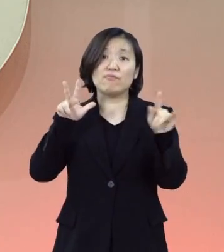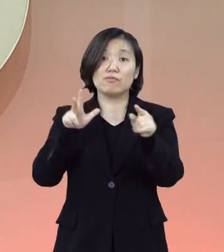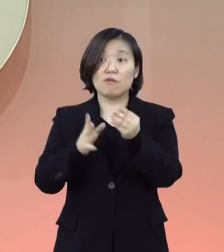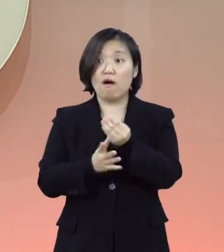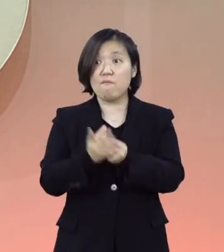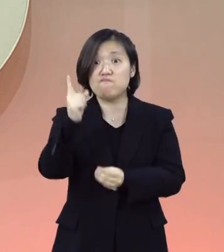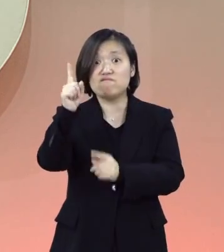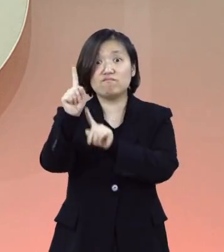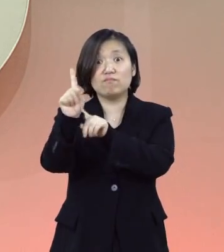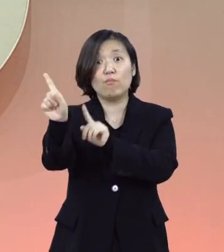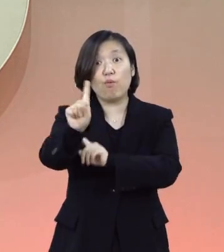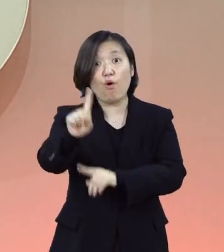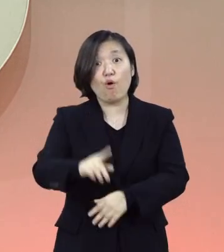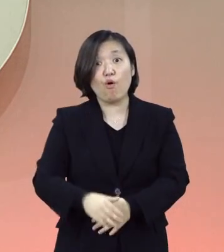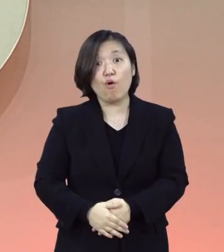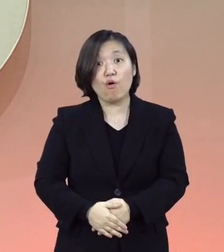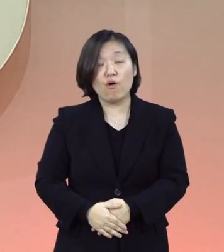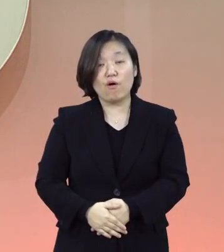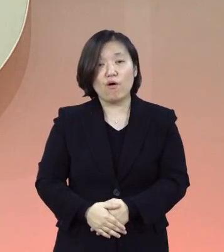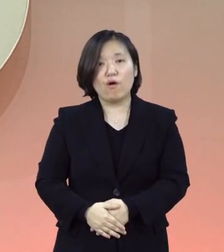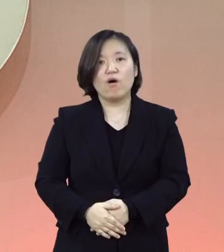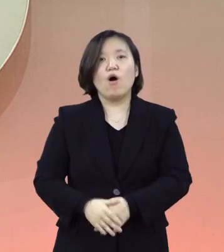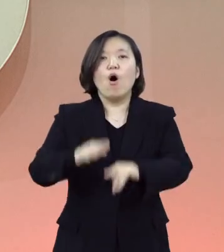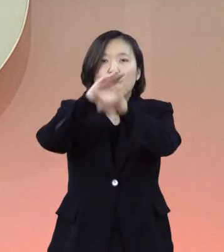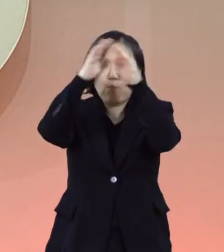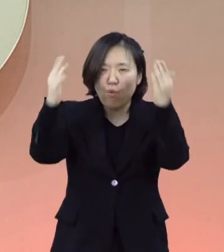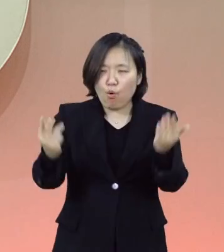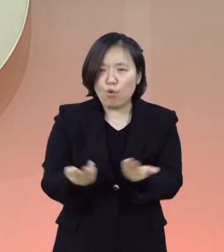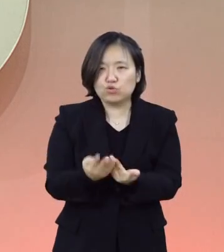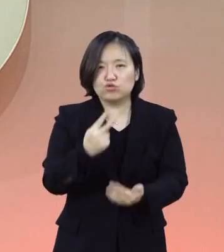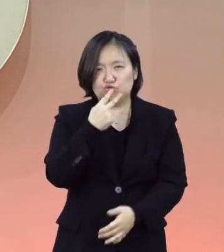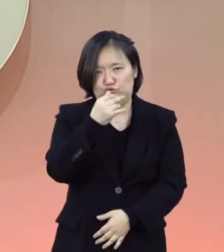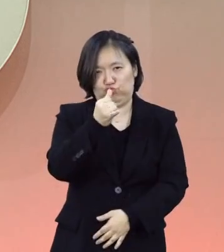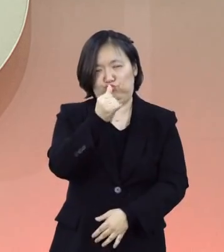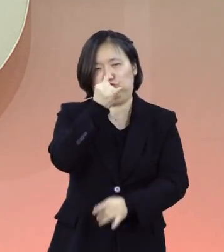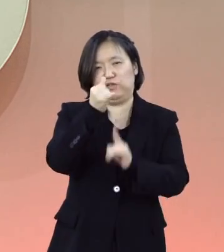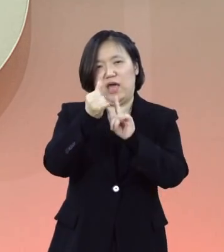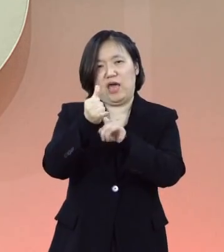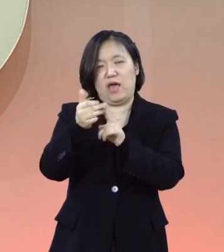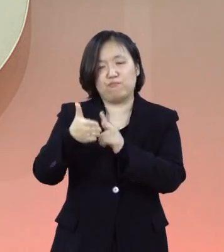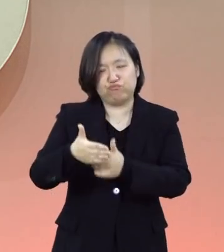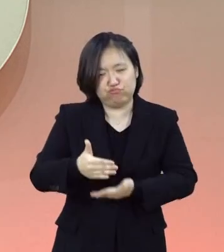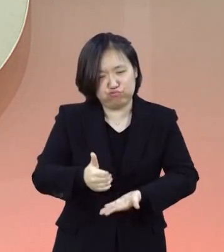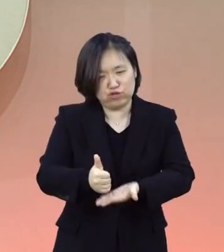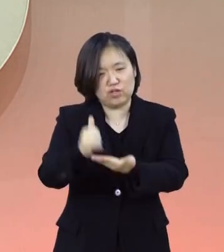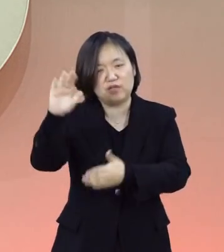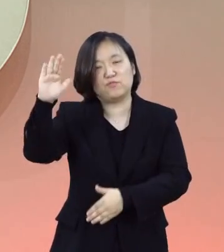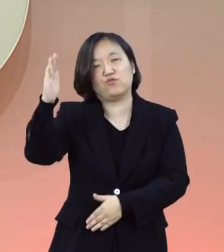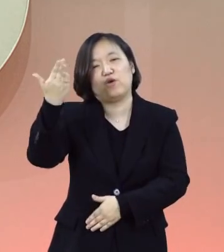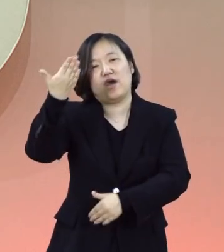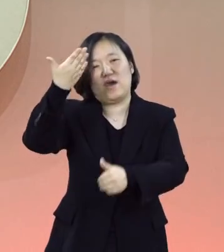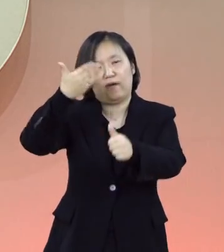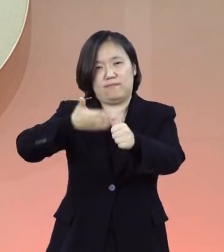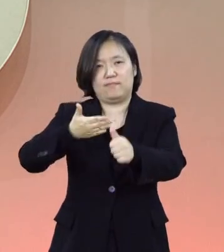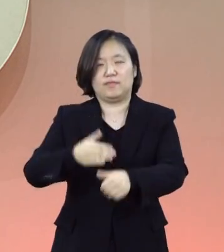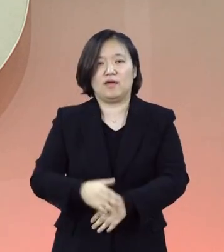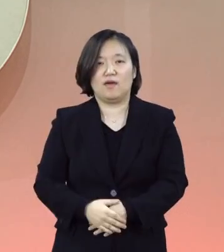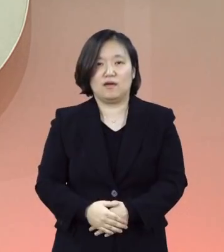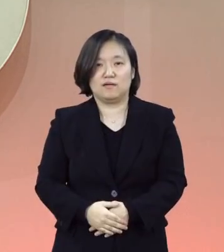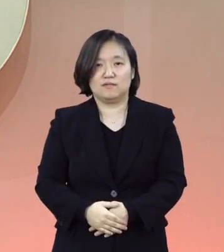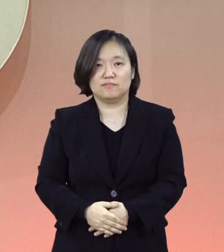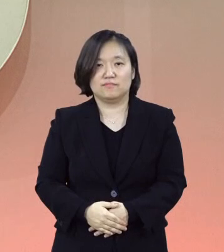만들면 원공법계 제중생 자타일시 성불도, 모든 중생 다